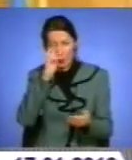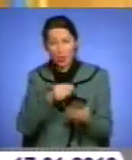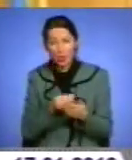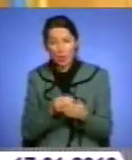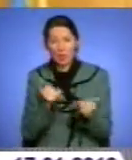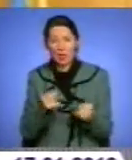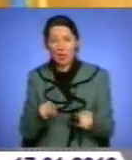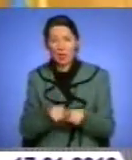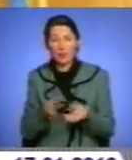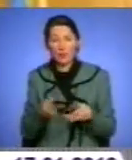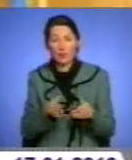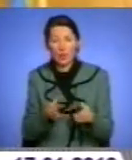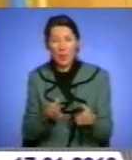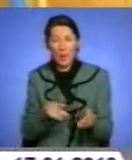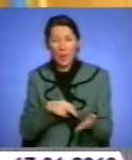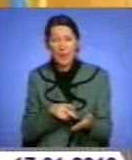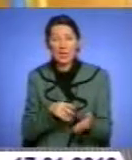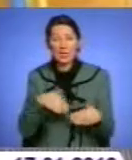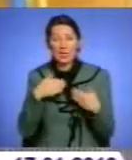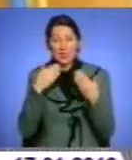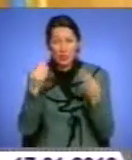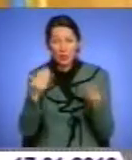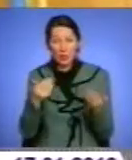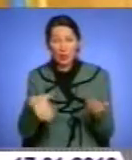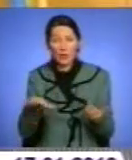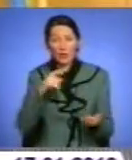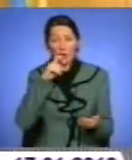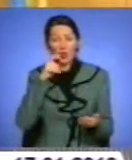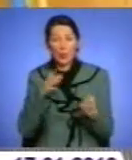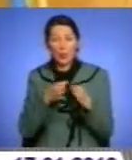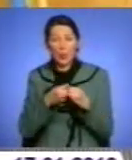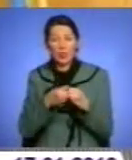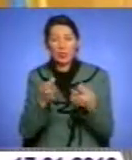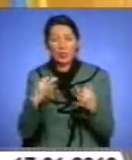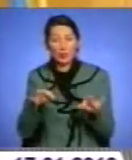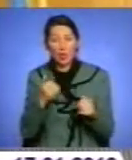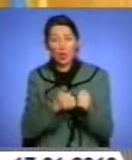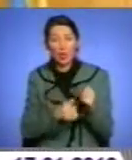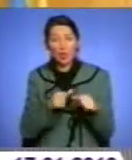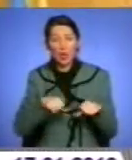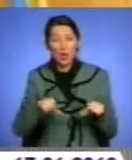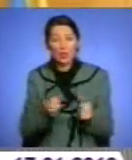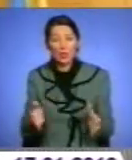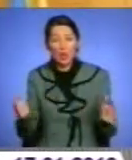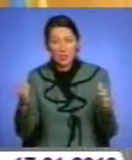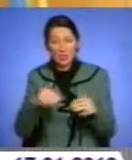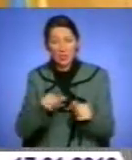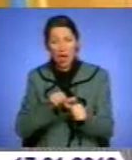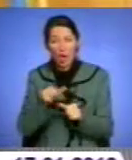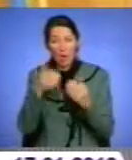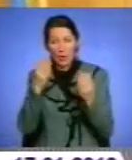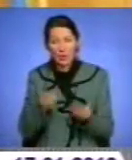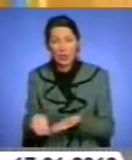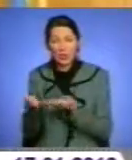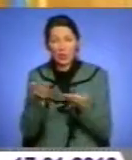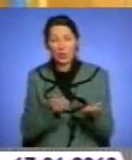за ініціативою Всеукраїнського об'єднання «Свобода», що кожна комісія збирається окремо, окремий день має, і запрошуються керівники